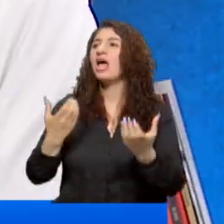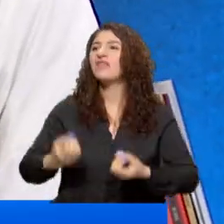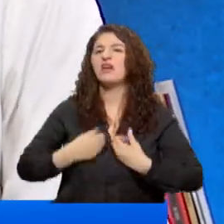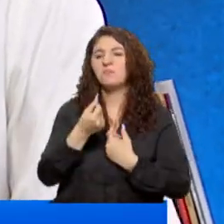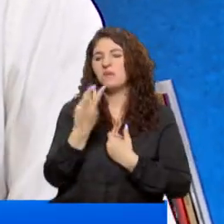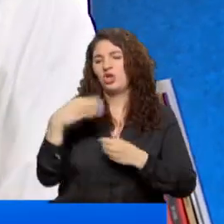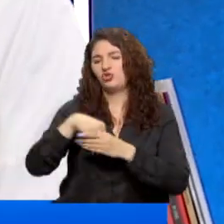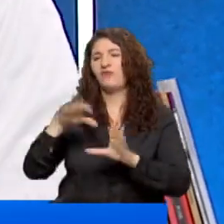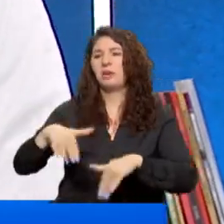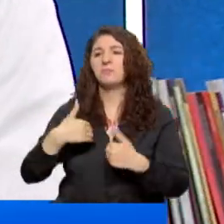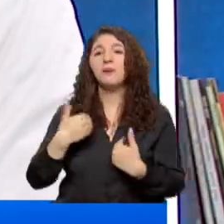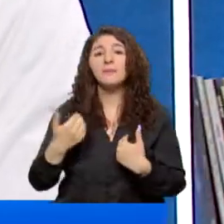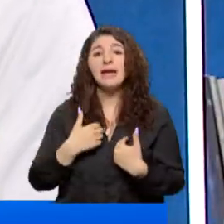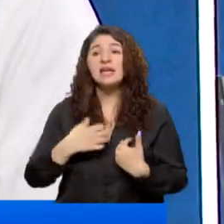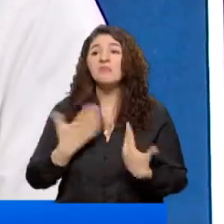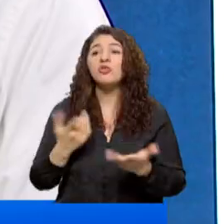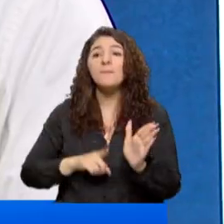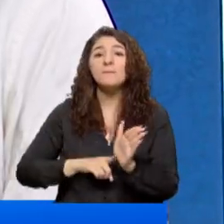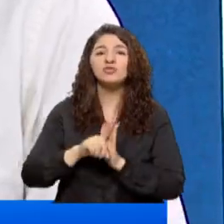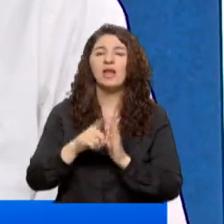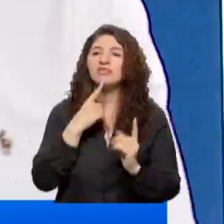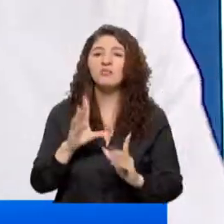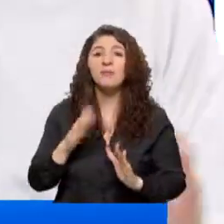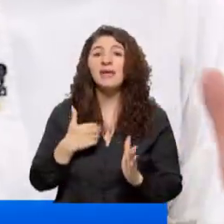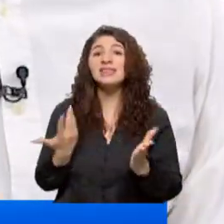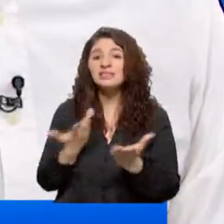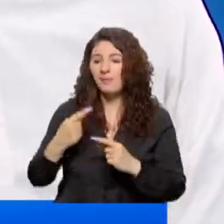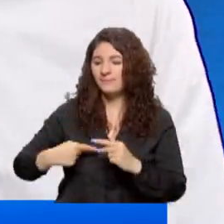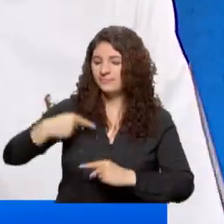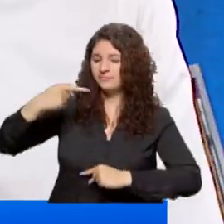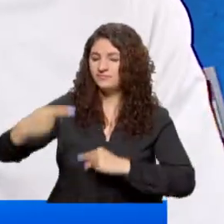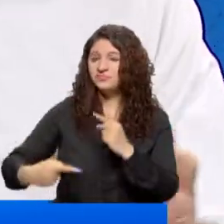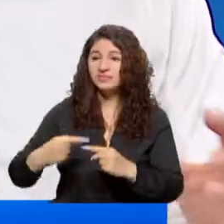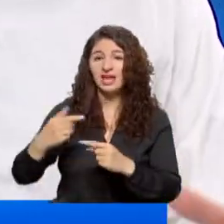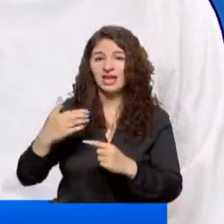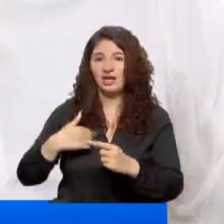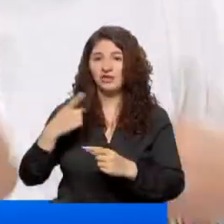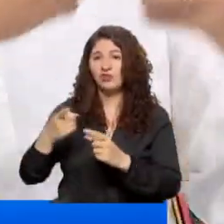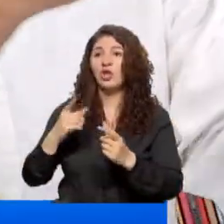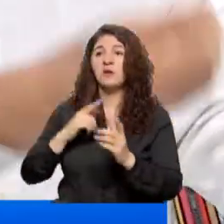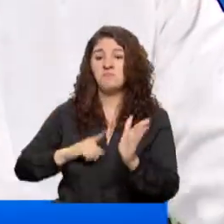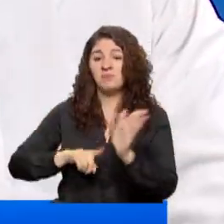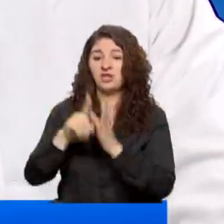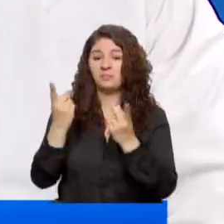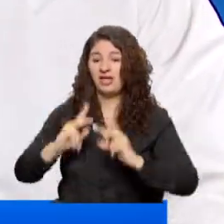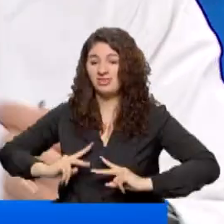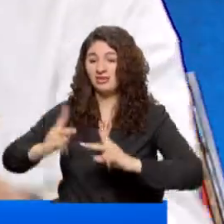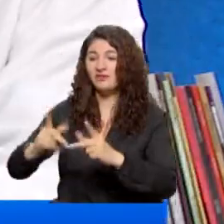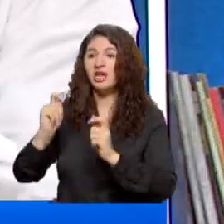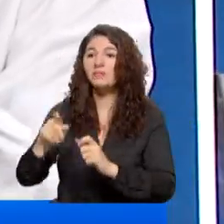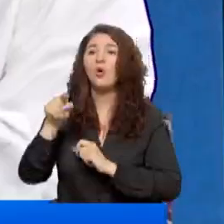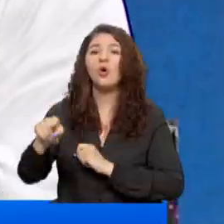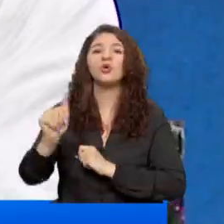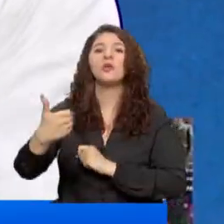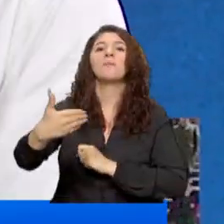bir kaçından bir tanesiyim ben kendimi Henüz daha başarılı Affetmiyorum Ben ne zaman bir sonraki jenerasyona süt Başarılı bir şekilde devredebilir